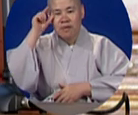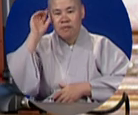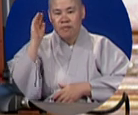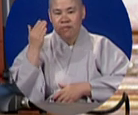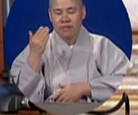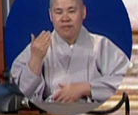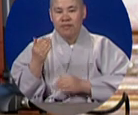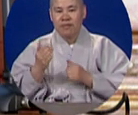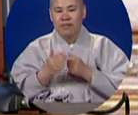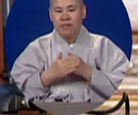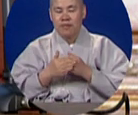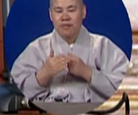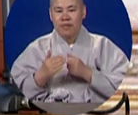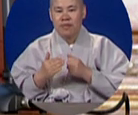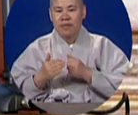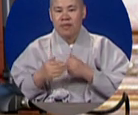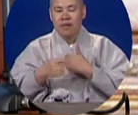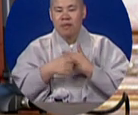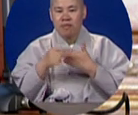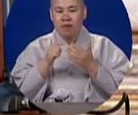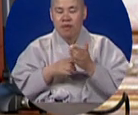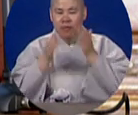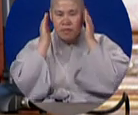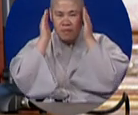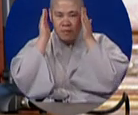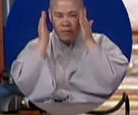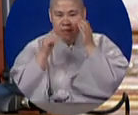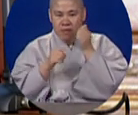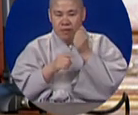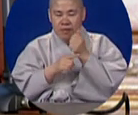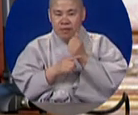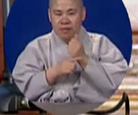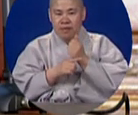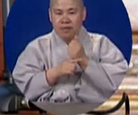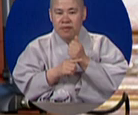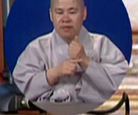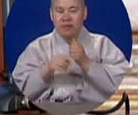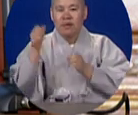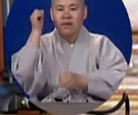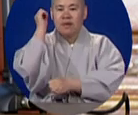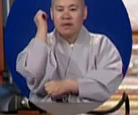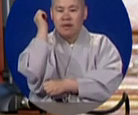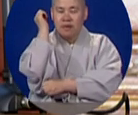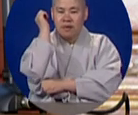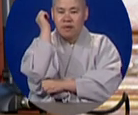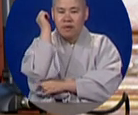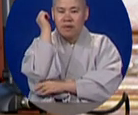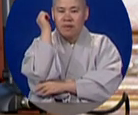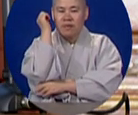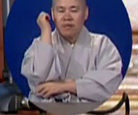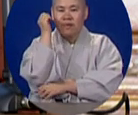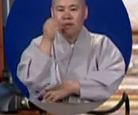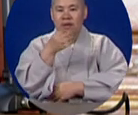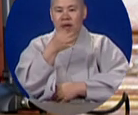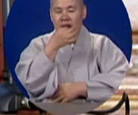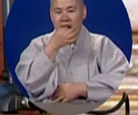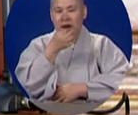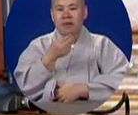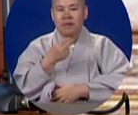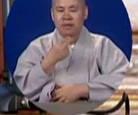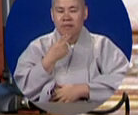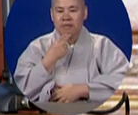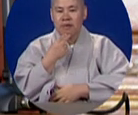마음공부라는 게 아주 기본이 집착 없는 거다